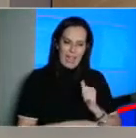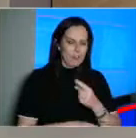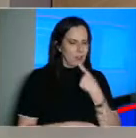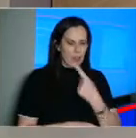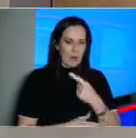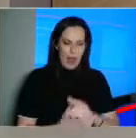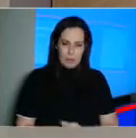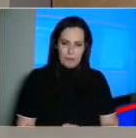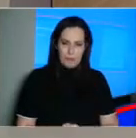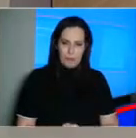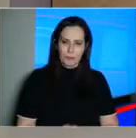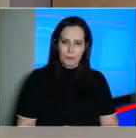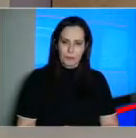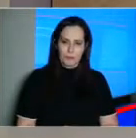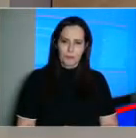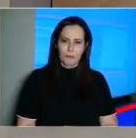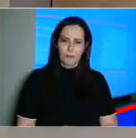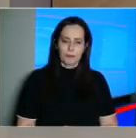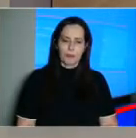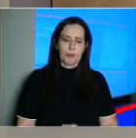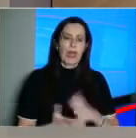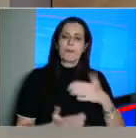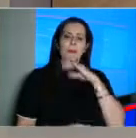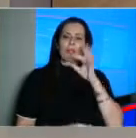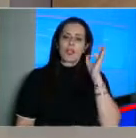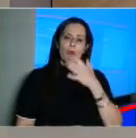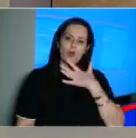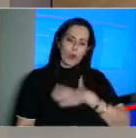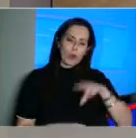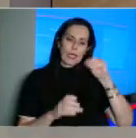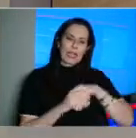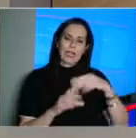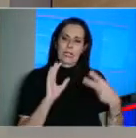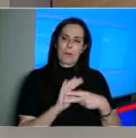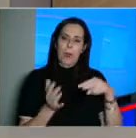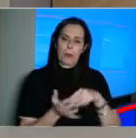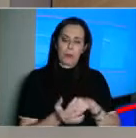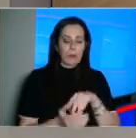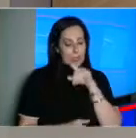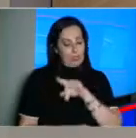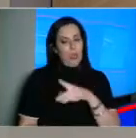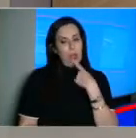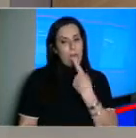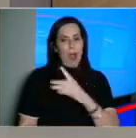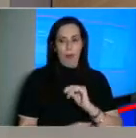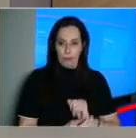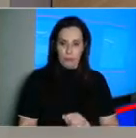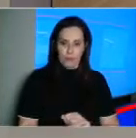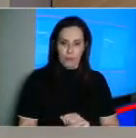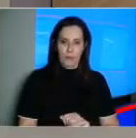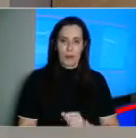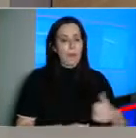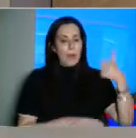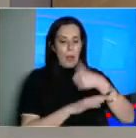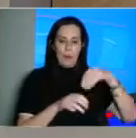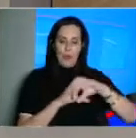הייתה תגובתה. וול, בבקשה. אין מספיק נשים שרוצות להיכנס לפוליטיקה. כך מסבירה מיקי